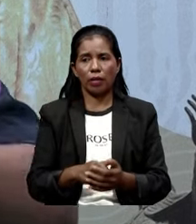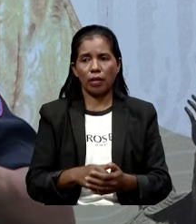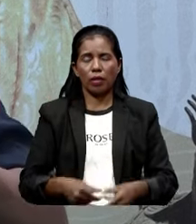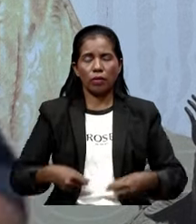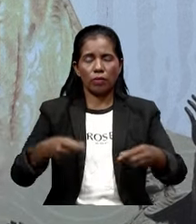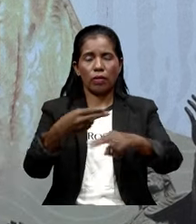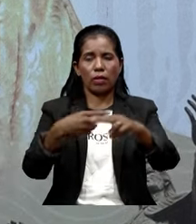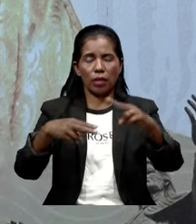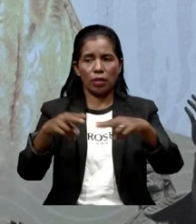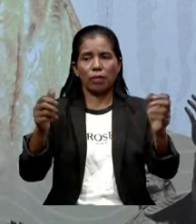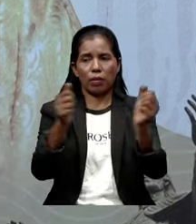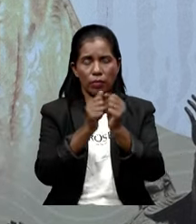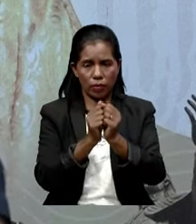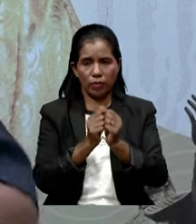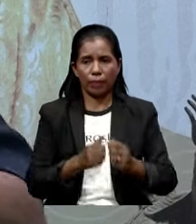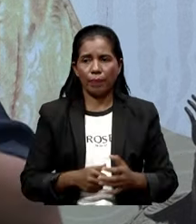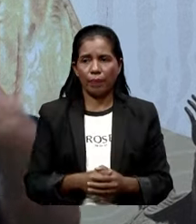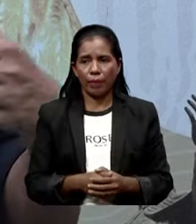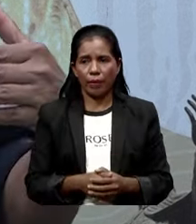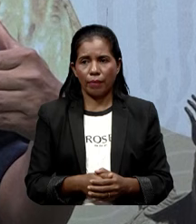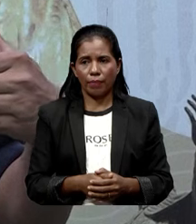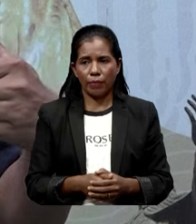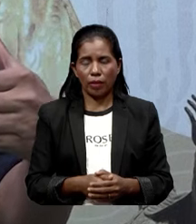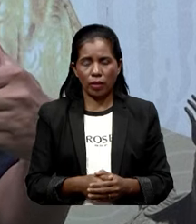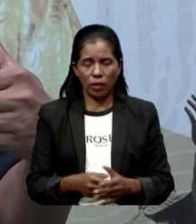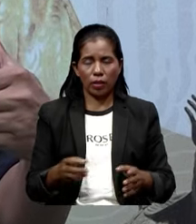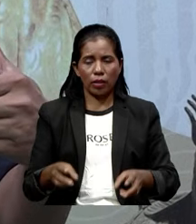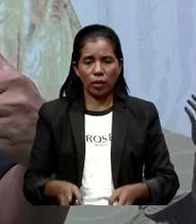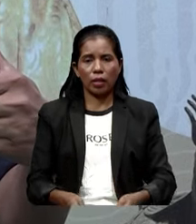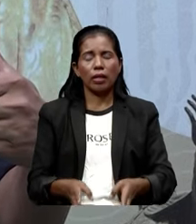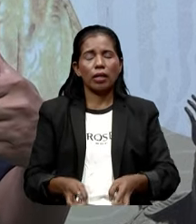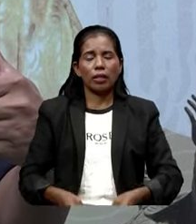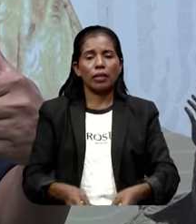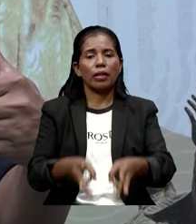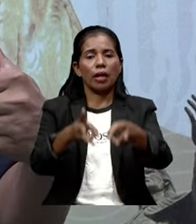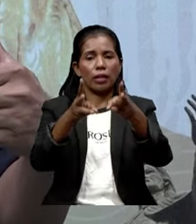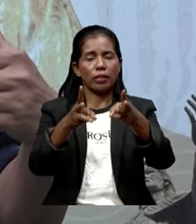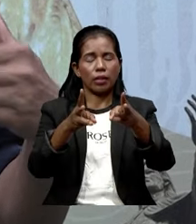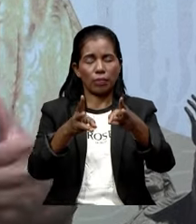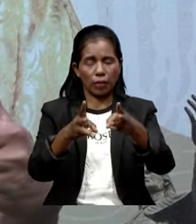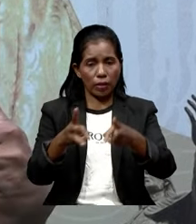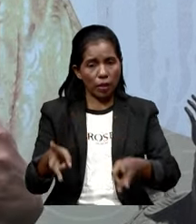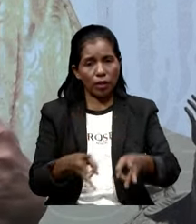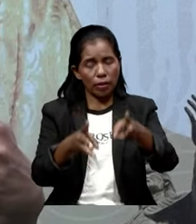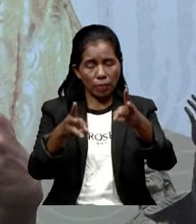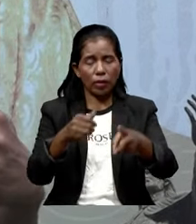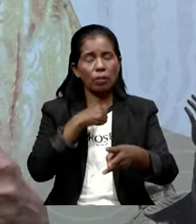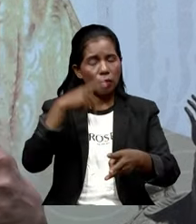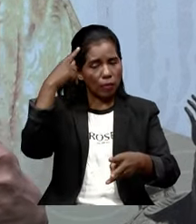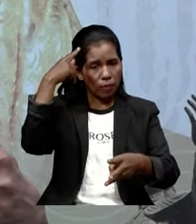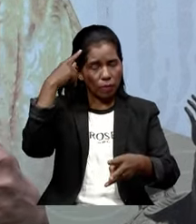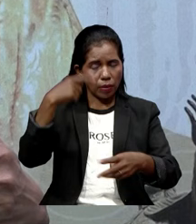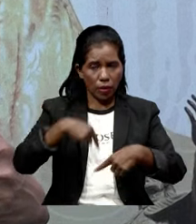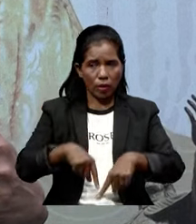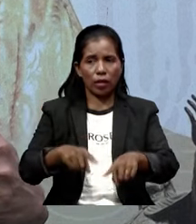mamba malu, ia rute sternebe amu papa leu, nune amu papa leu,